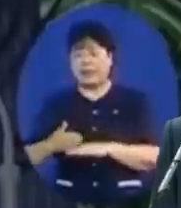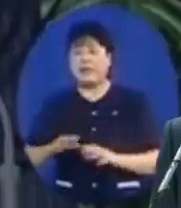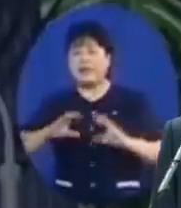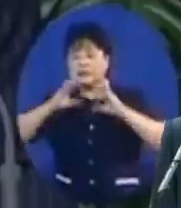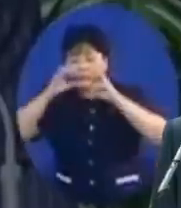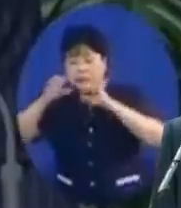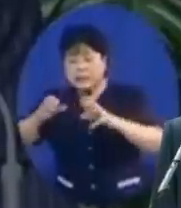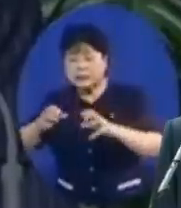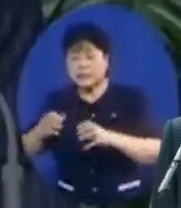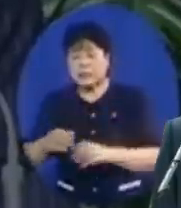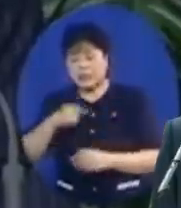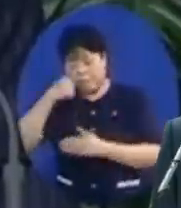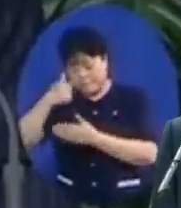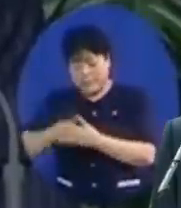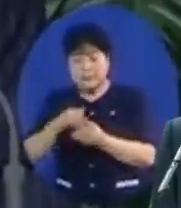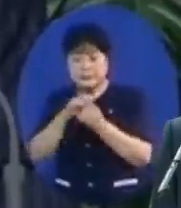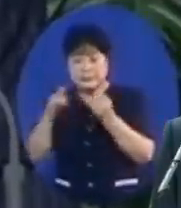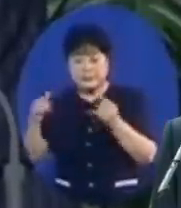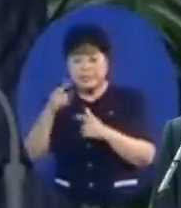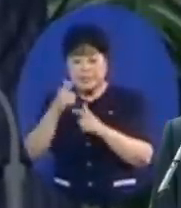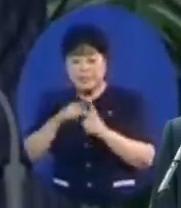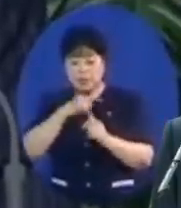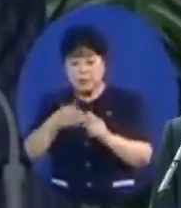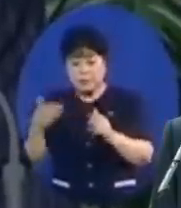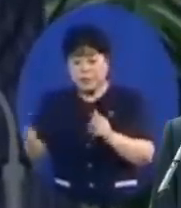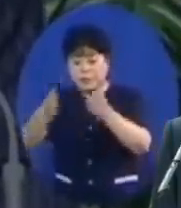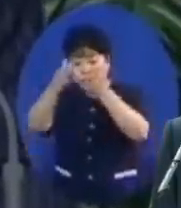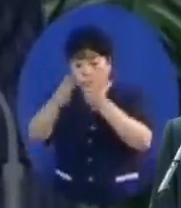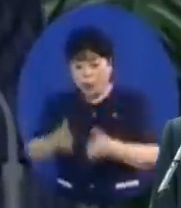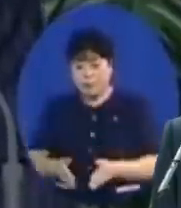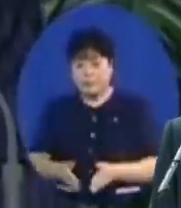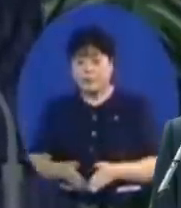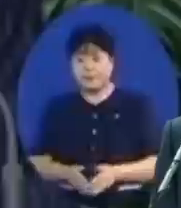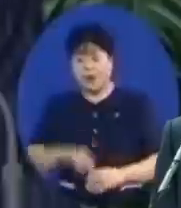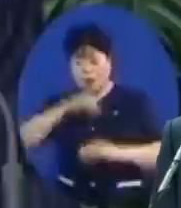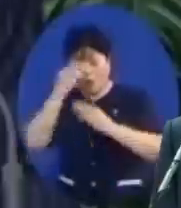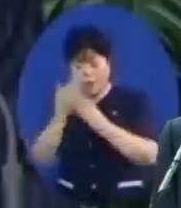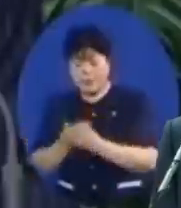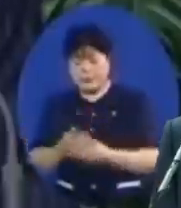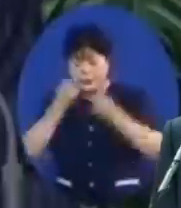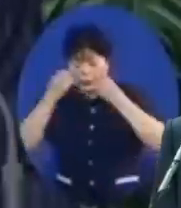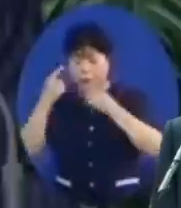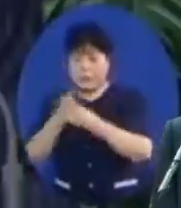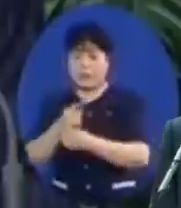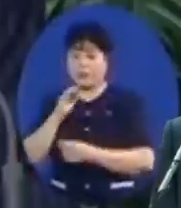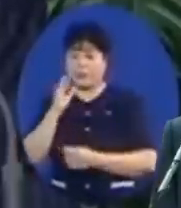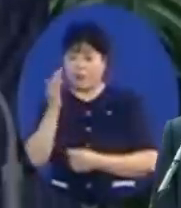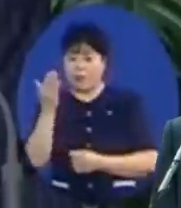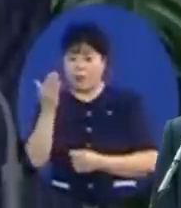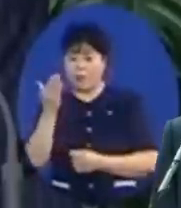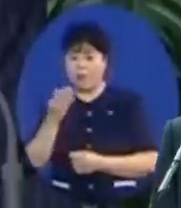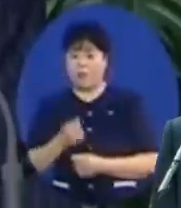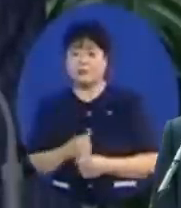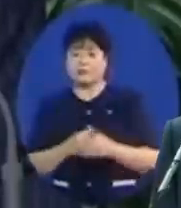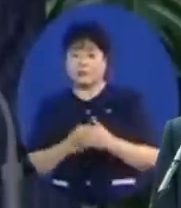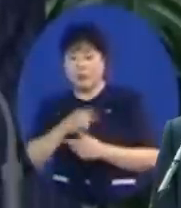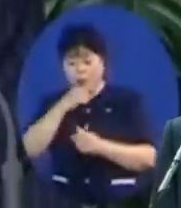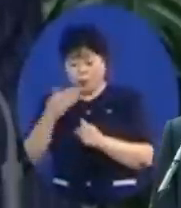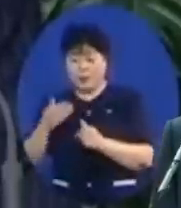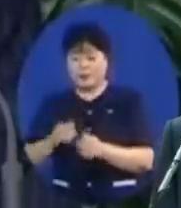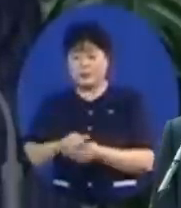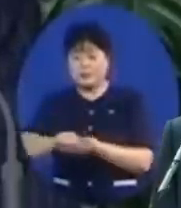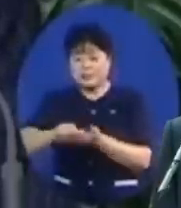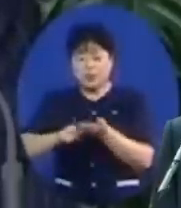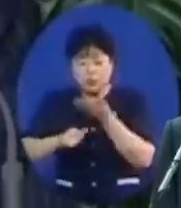세속에 취한 사람, 그리스도의 보혈로 말미암아 완전히 새로워져요. 그러므로 보혈은